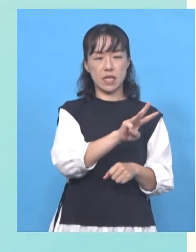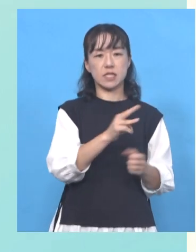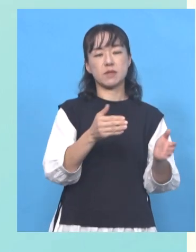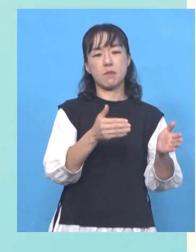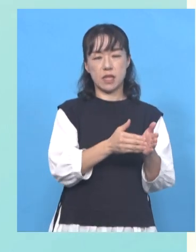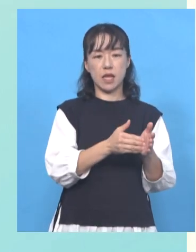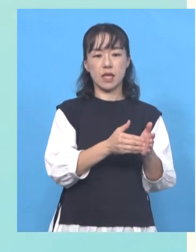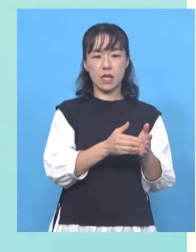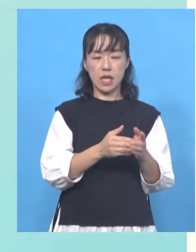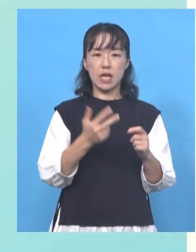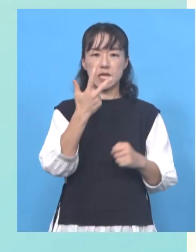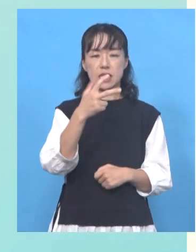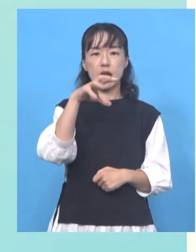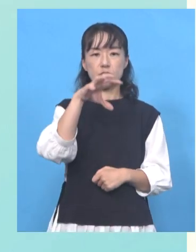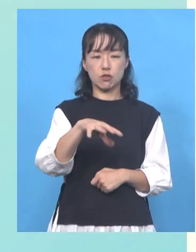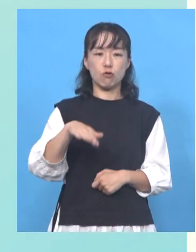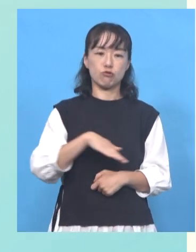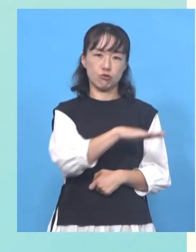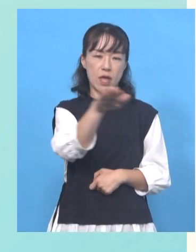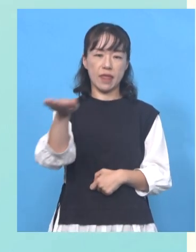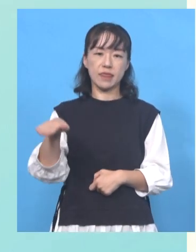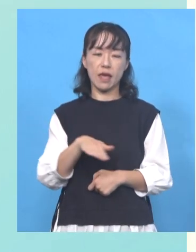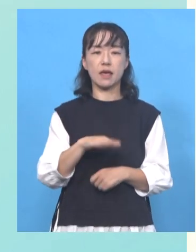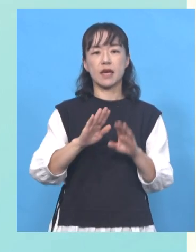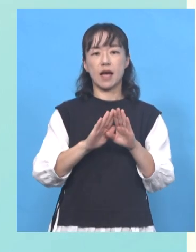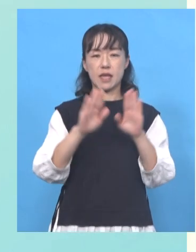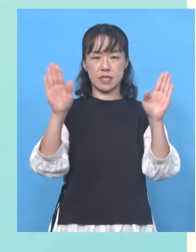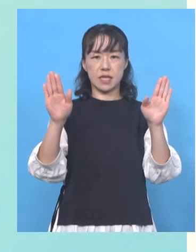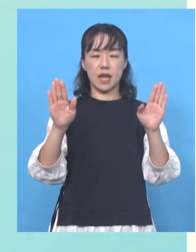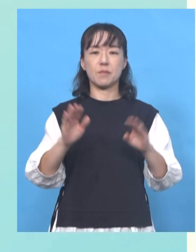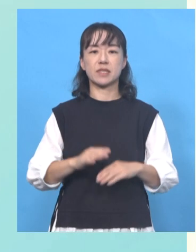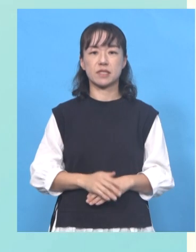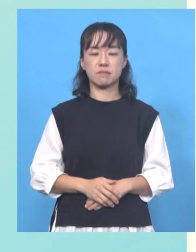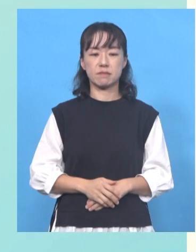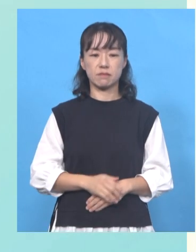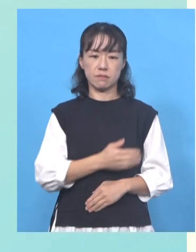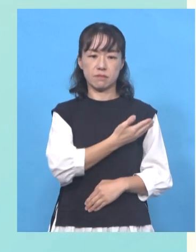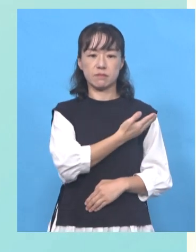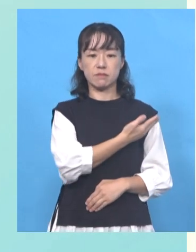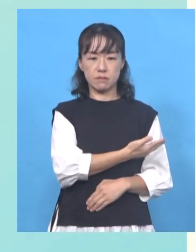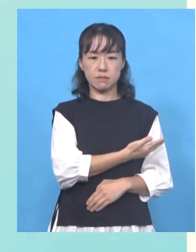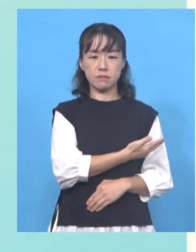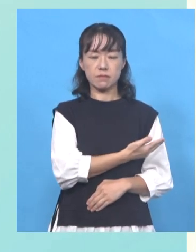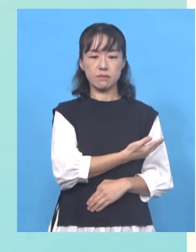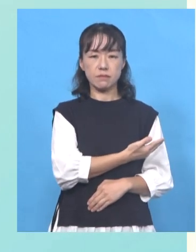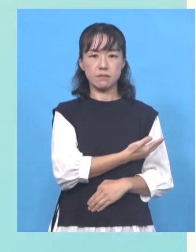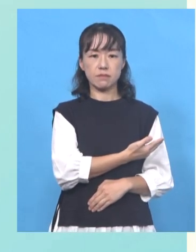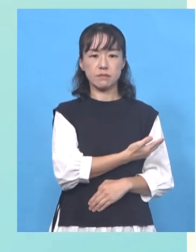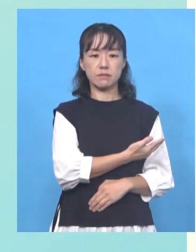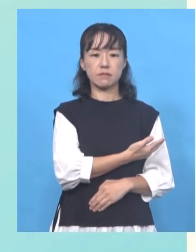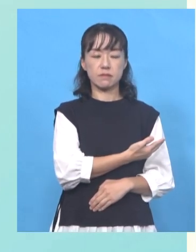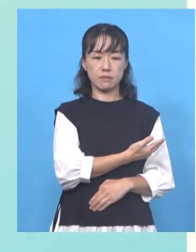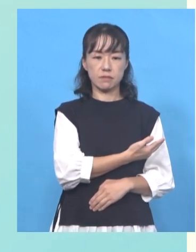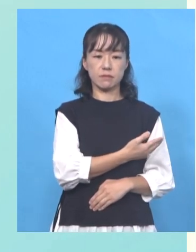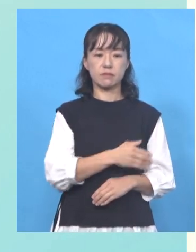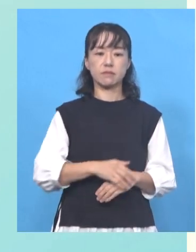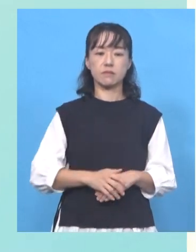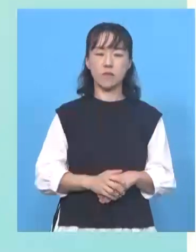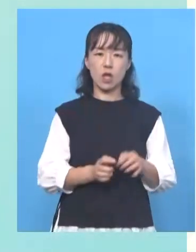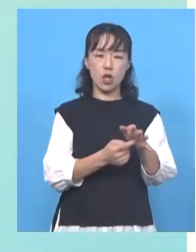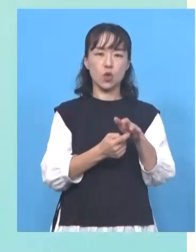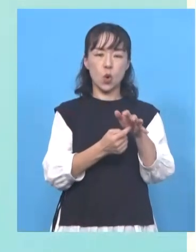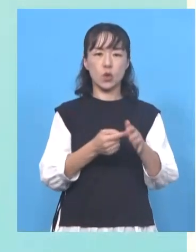と東庁舎の駐車場、さらに法務局前交差点から東近江警察署前交差点の道路を会場に開催します